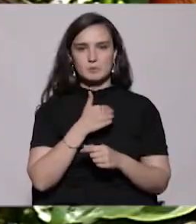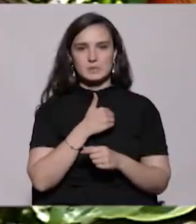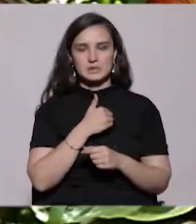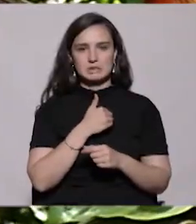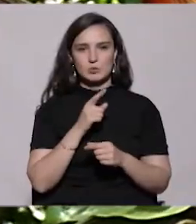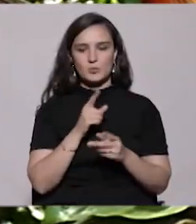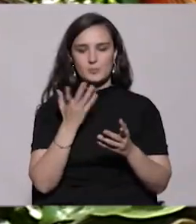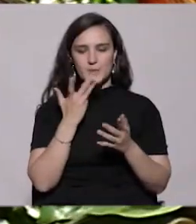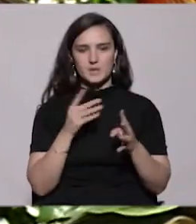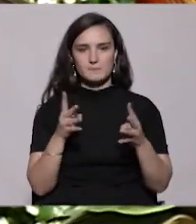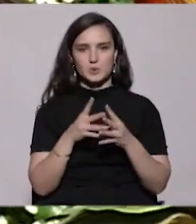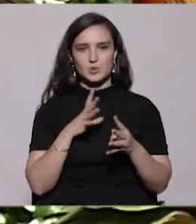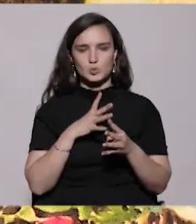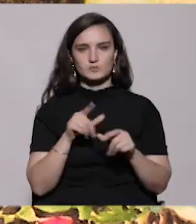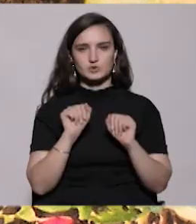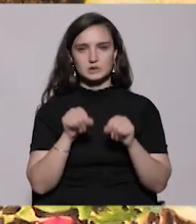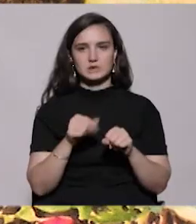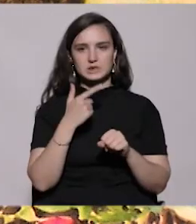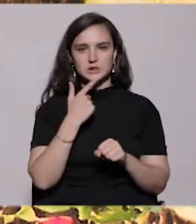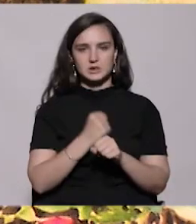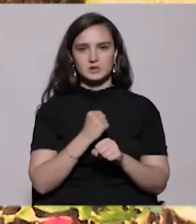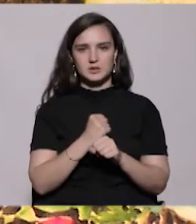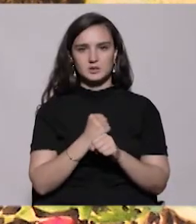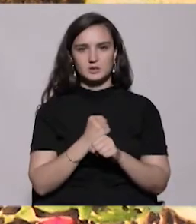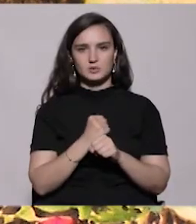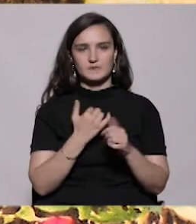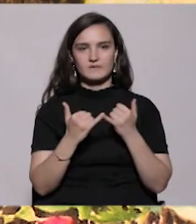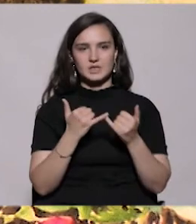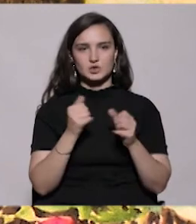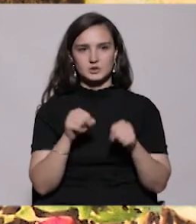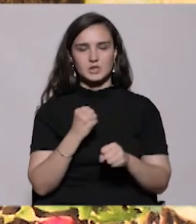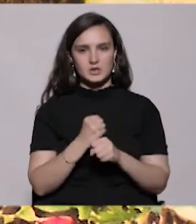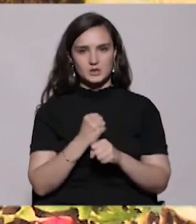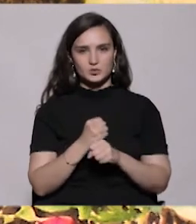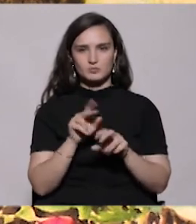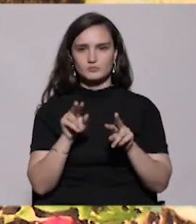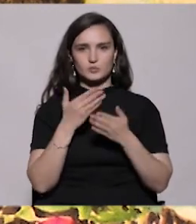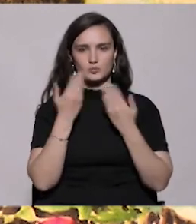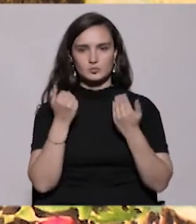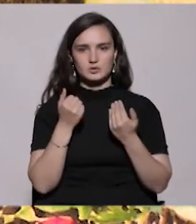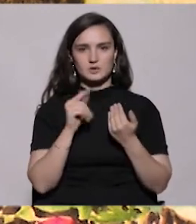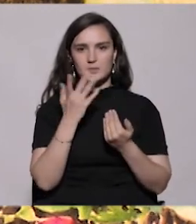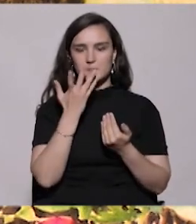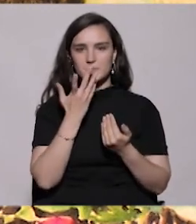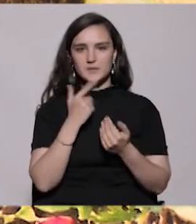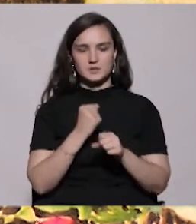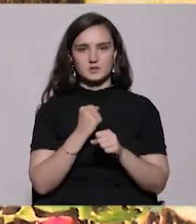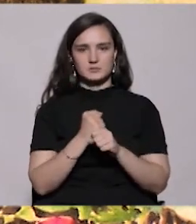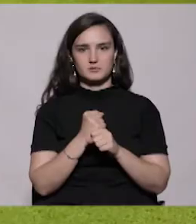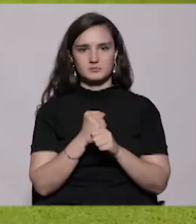რომ კონტრასტი იყოს. თქვენ შეგიძლიათ წითელი გააკეთოთ, შეგიძლიათ ყვითელი. არა აქვს მნიშვნელობა რა ფერს გააკეთებ,